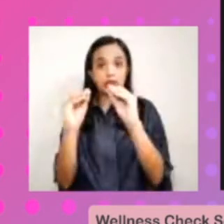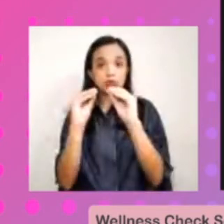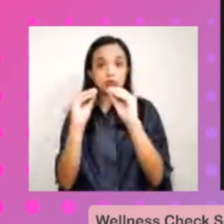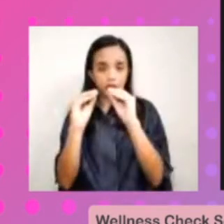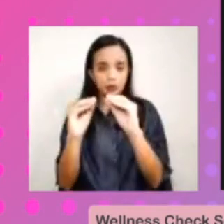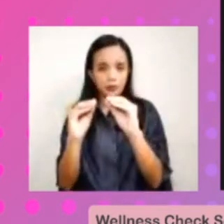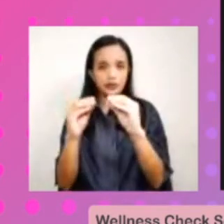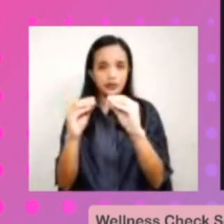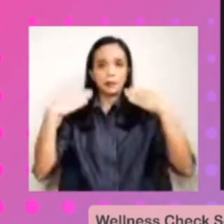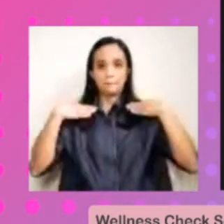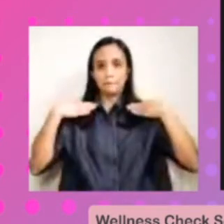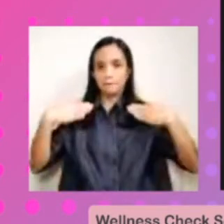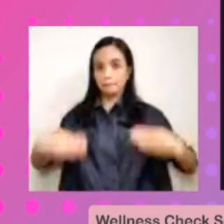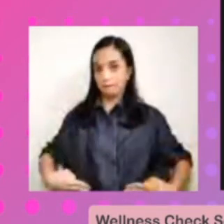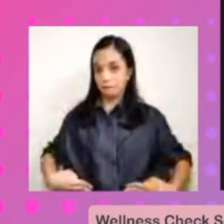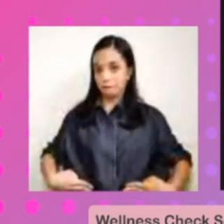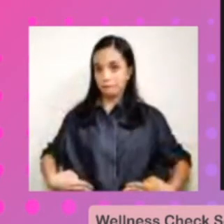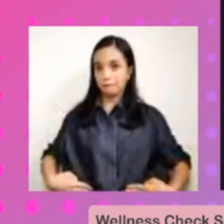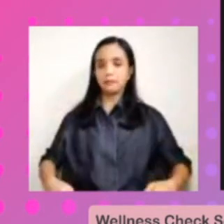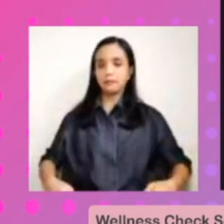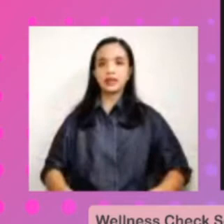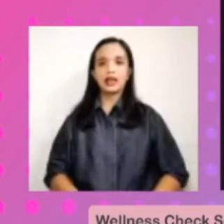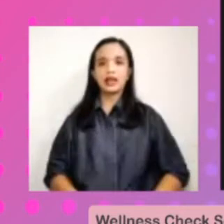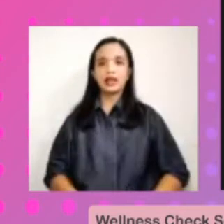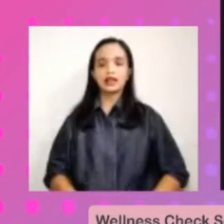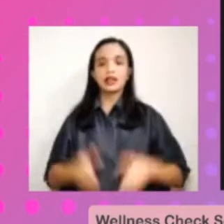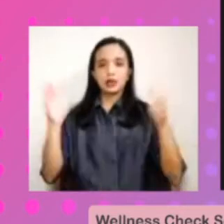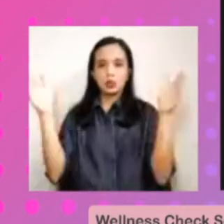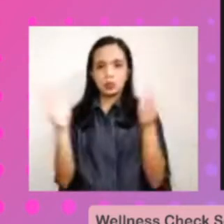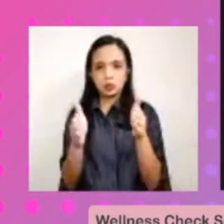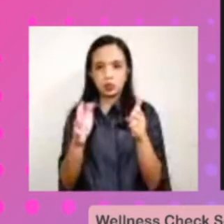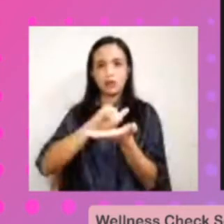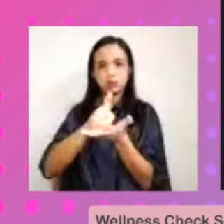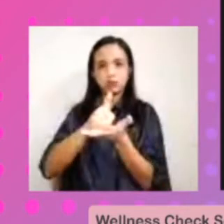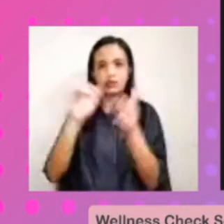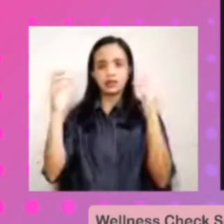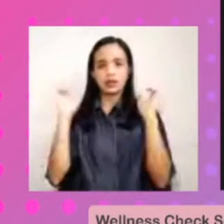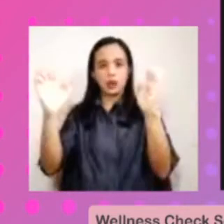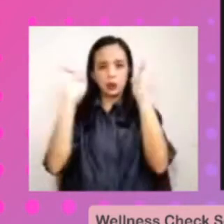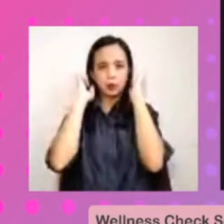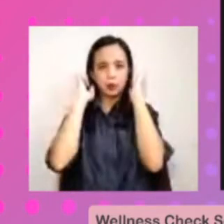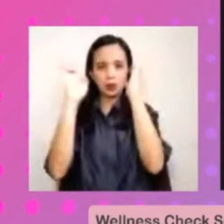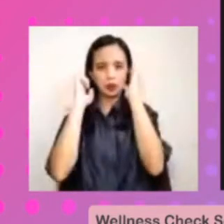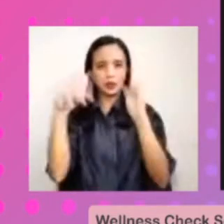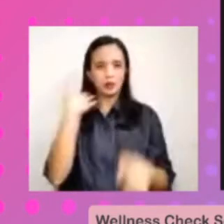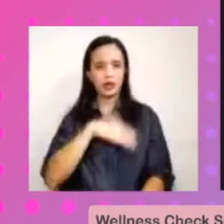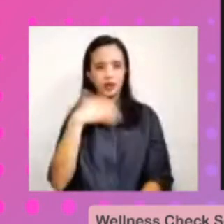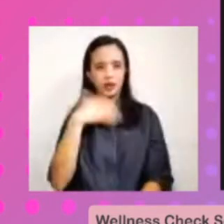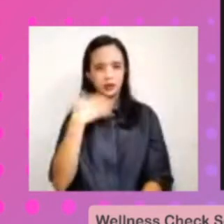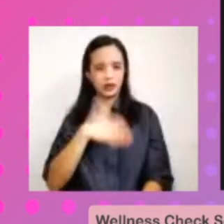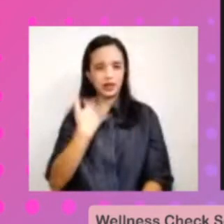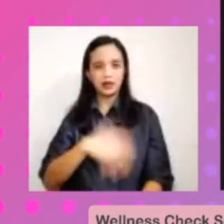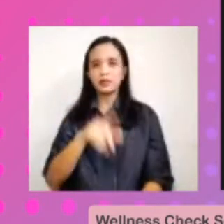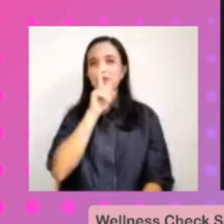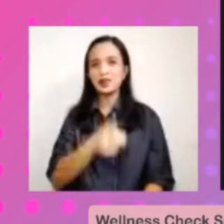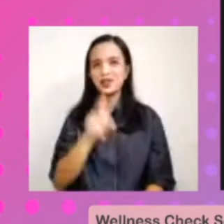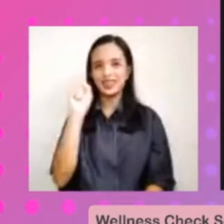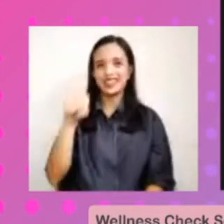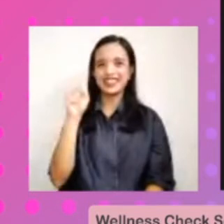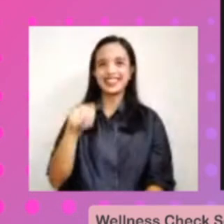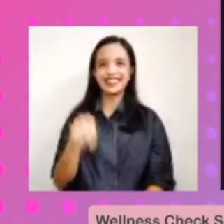umaga. Okay, so ayan. Ito po, dahil si Miss Julia and Sir Enzo,